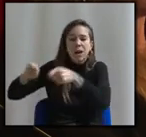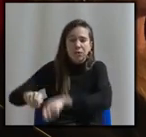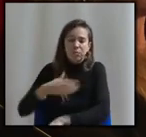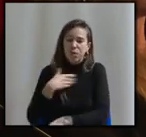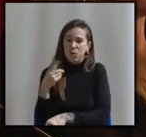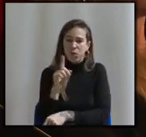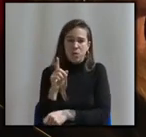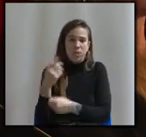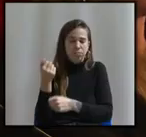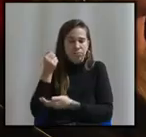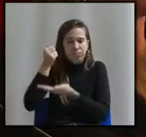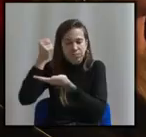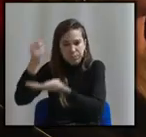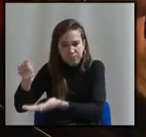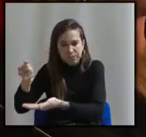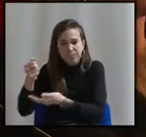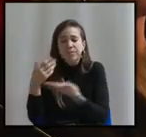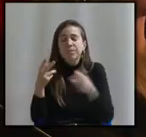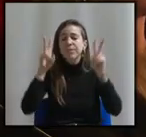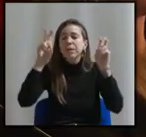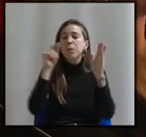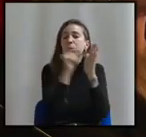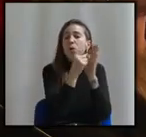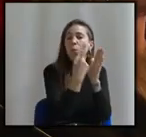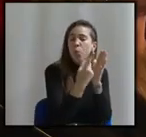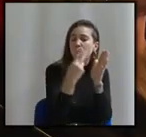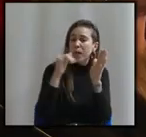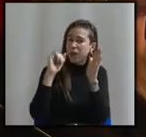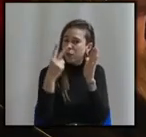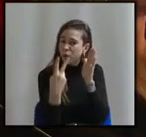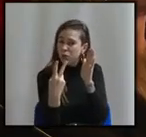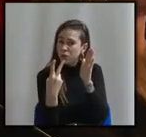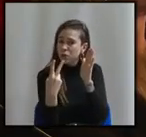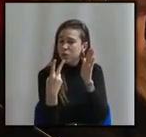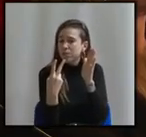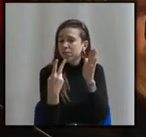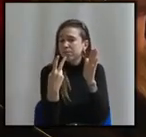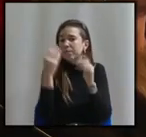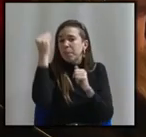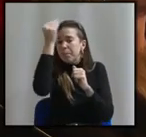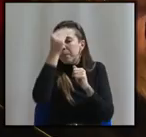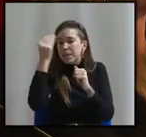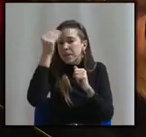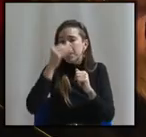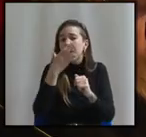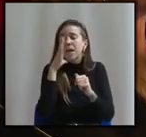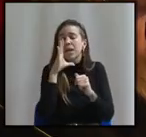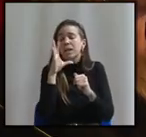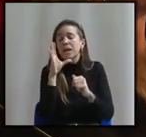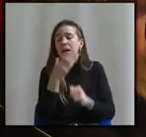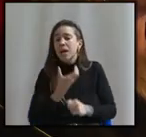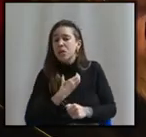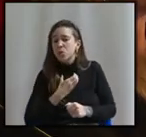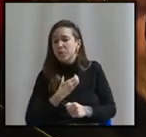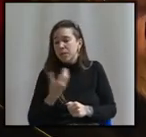fa respecte als punts 1 i 2 no val la pena parlar massa perquè entenem que des d'aquest Ajuntament la majoria de les coses ja